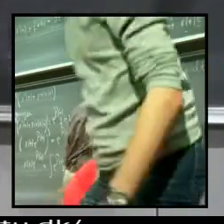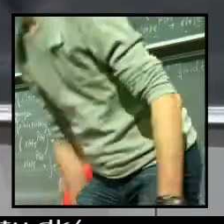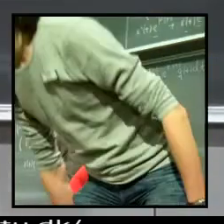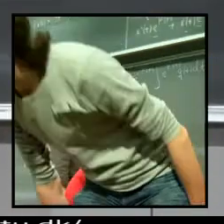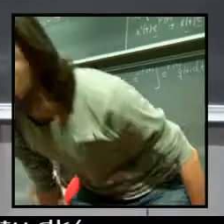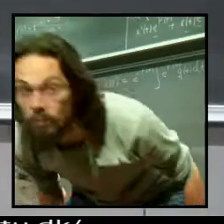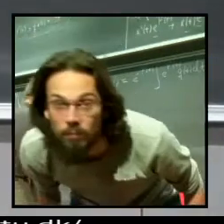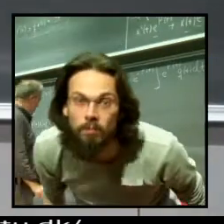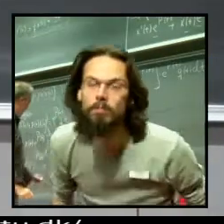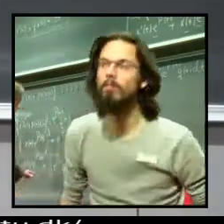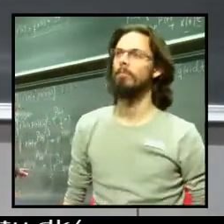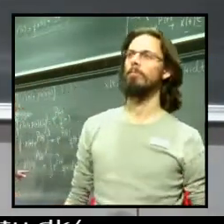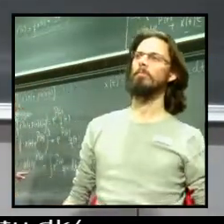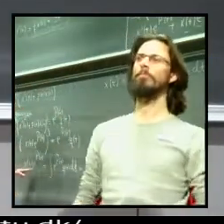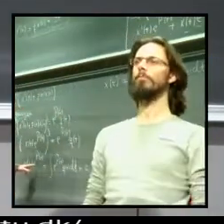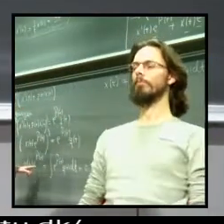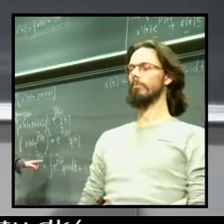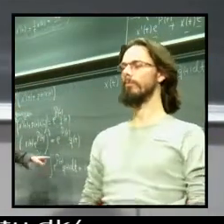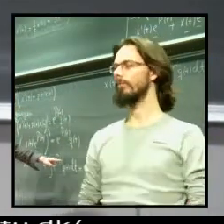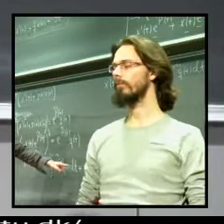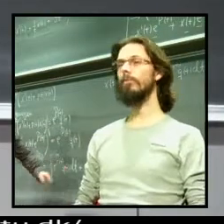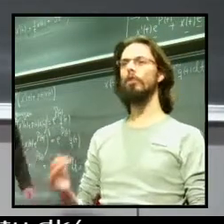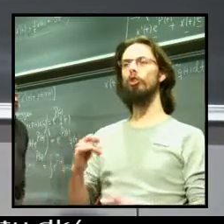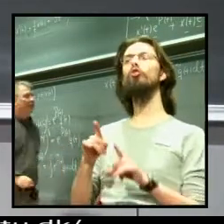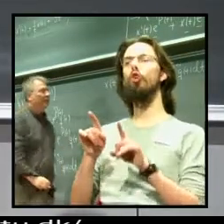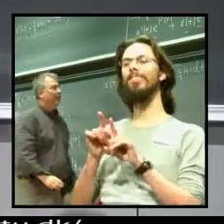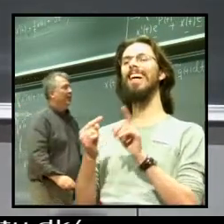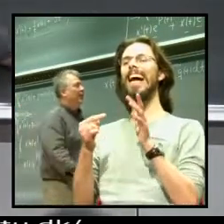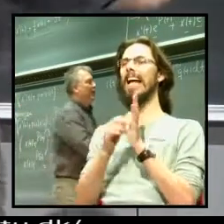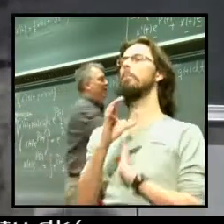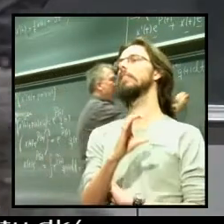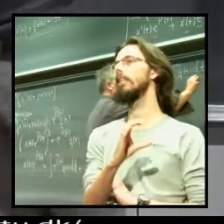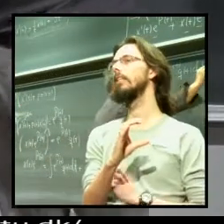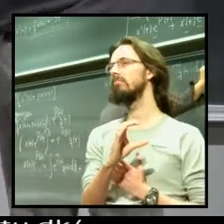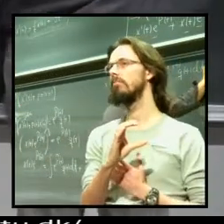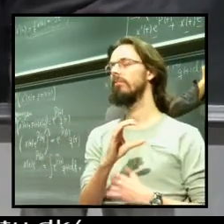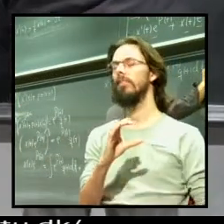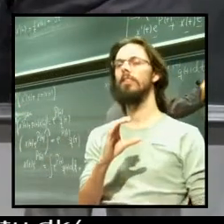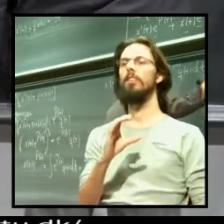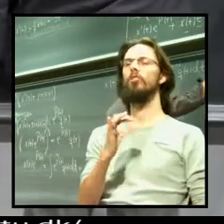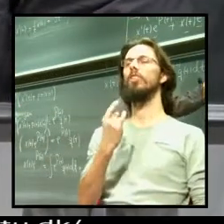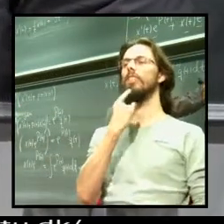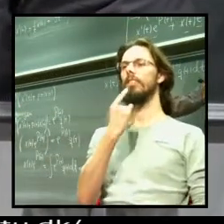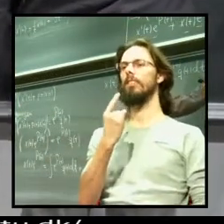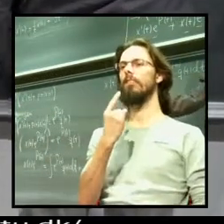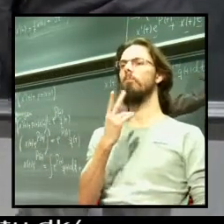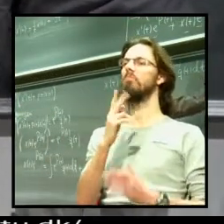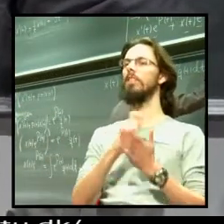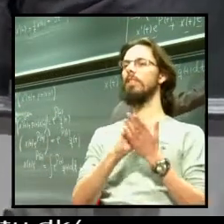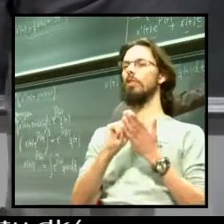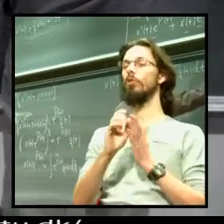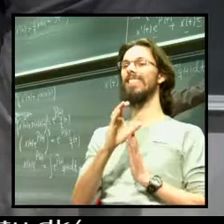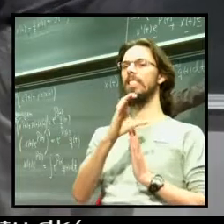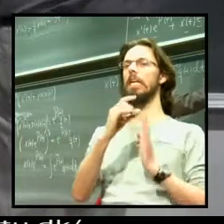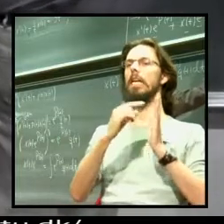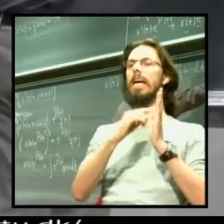dt. Og så skal den jo også ganges med c. Det vil skrive, sige, at jeg kan skrive c gange e